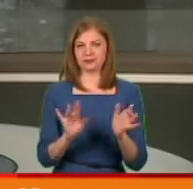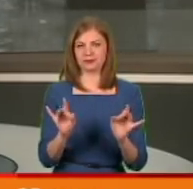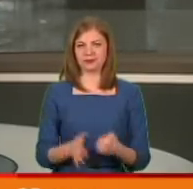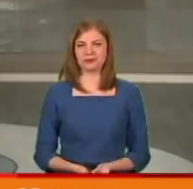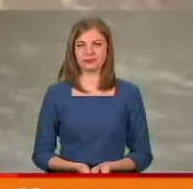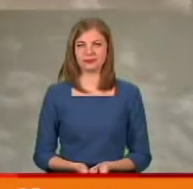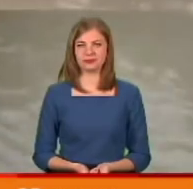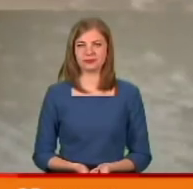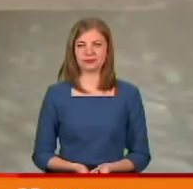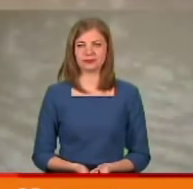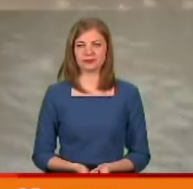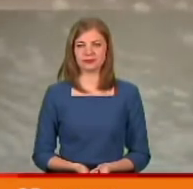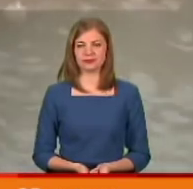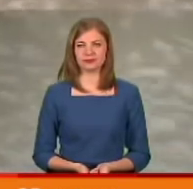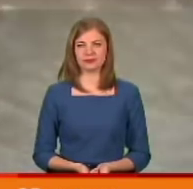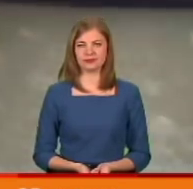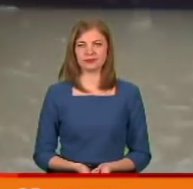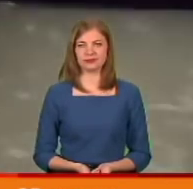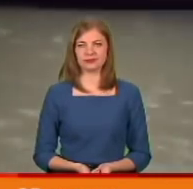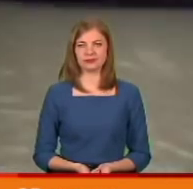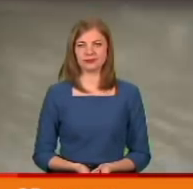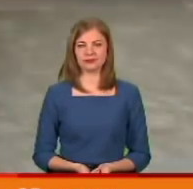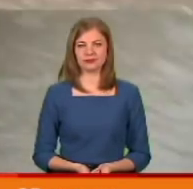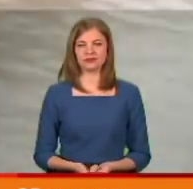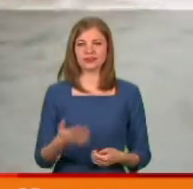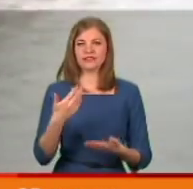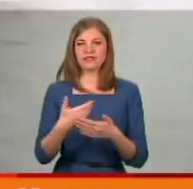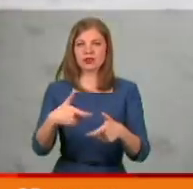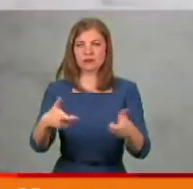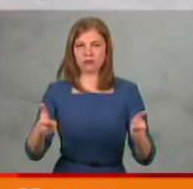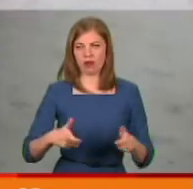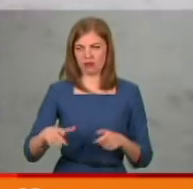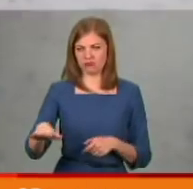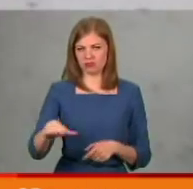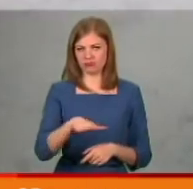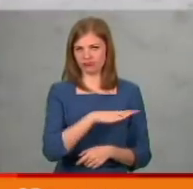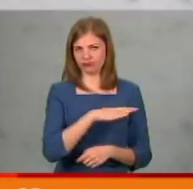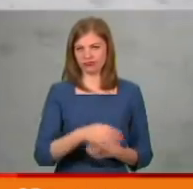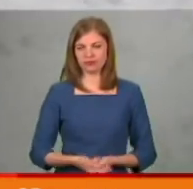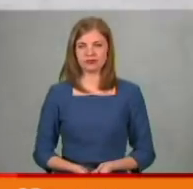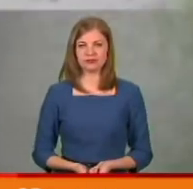Ларш. О-хо-хо! Аж від бампера!